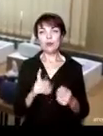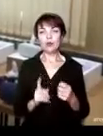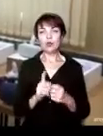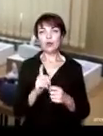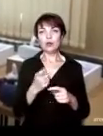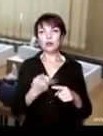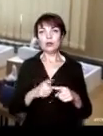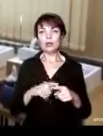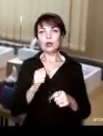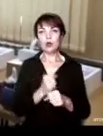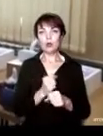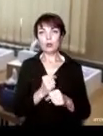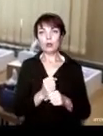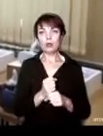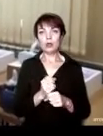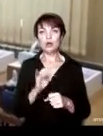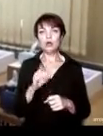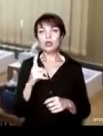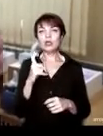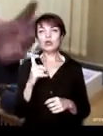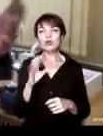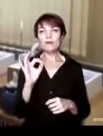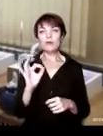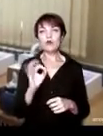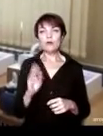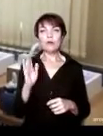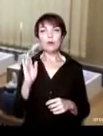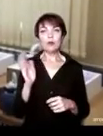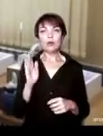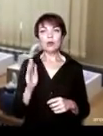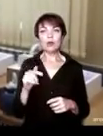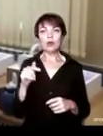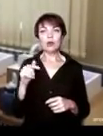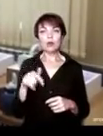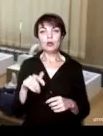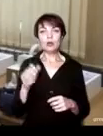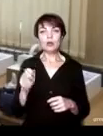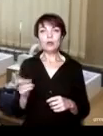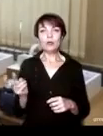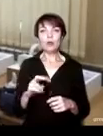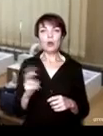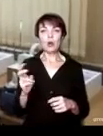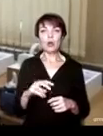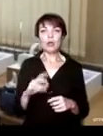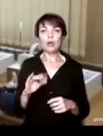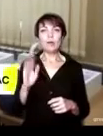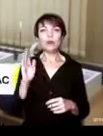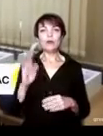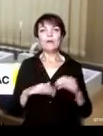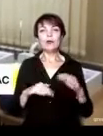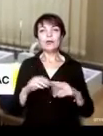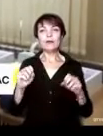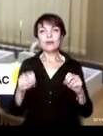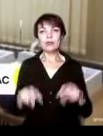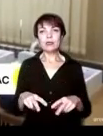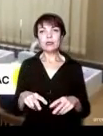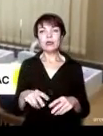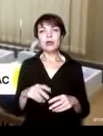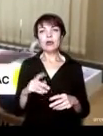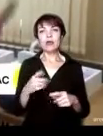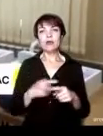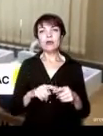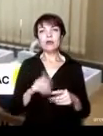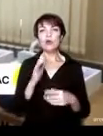то на 100% у майбутньому сюди можуть приходити і майбутні фахівці будь-якого напрямку